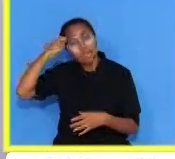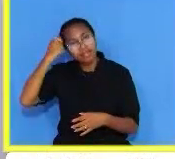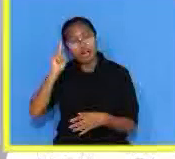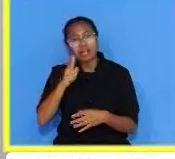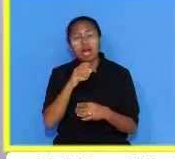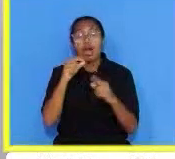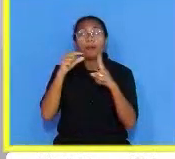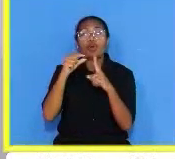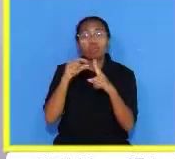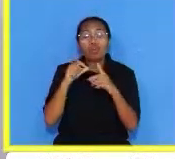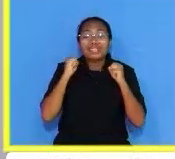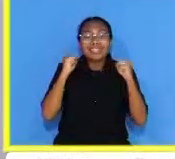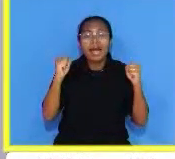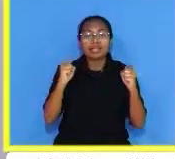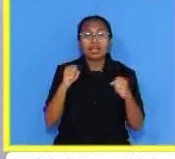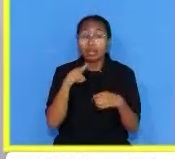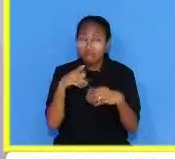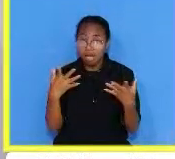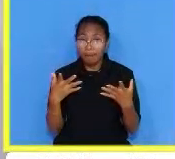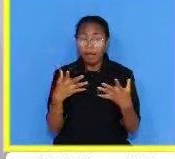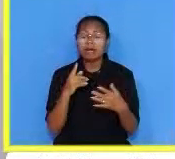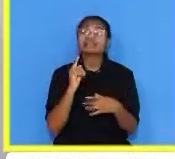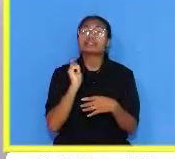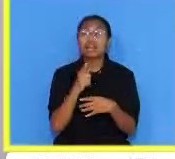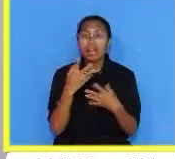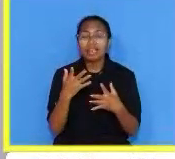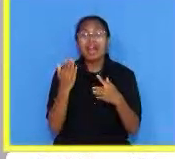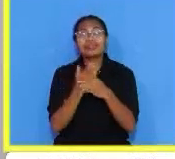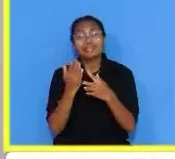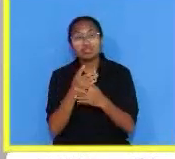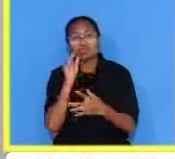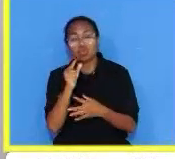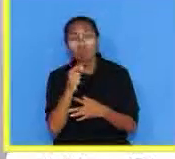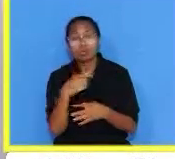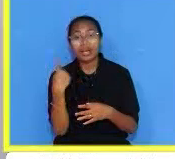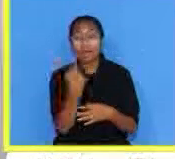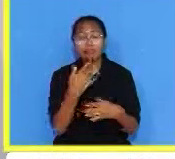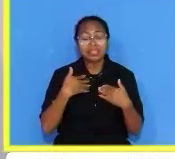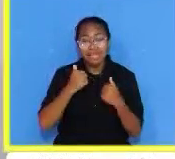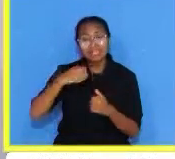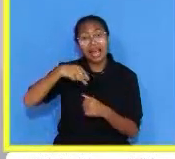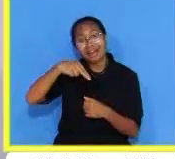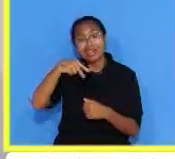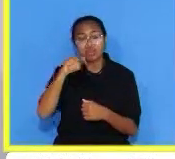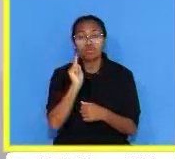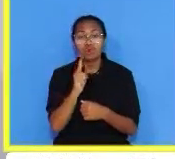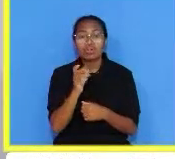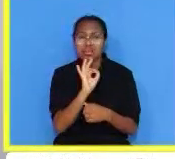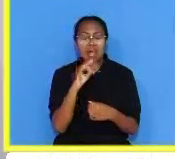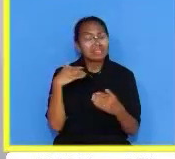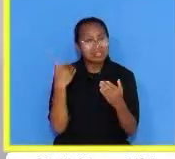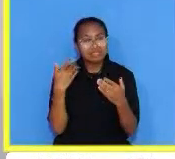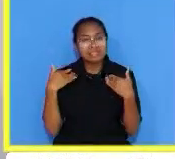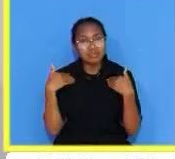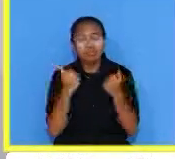protokol yang semakin ketat, sedangkan akses untuk mereka bisa ke sana itu kan tidak semua